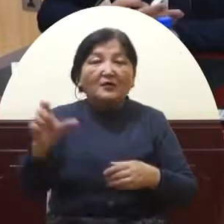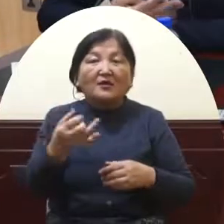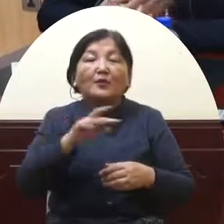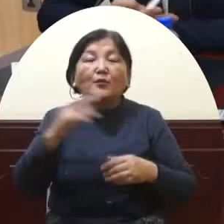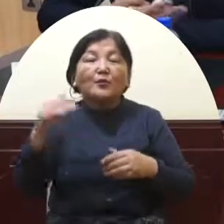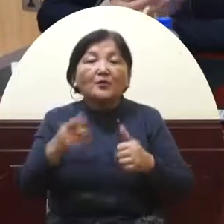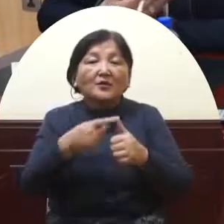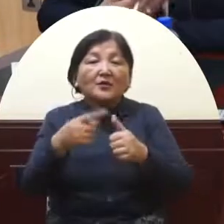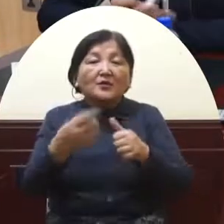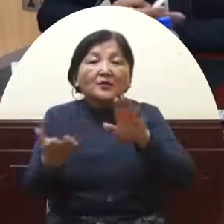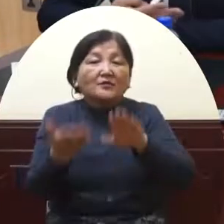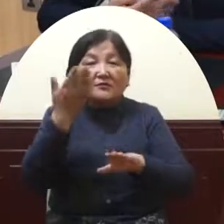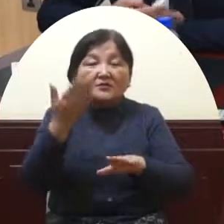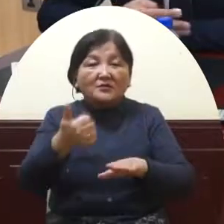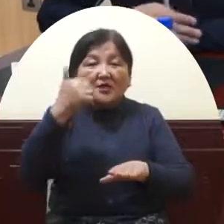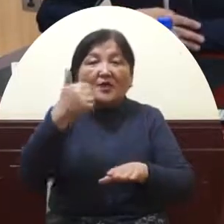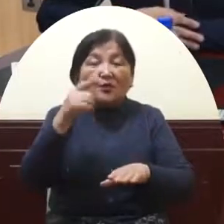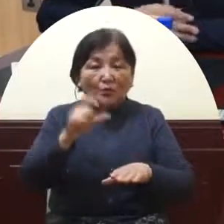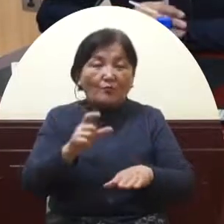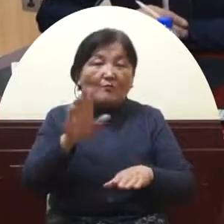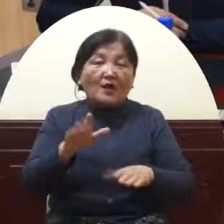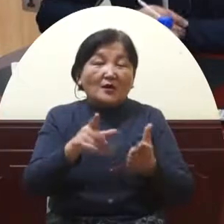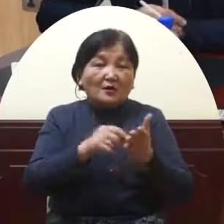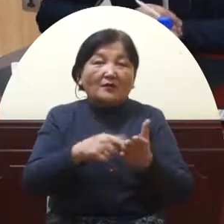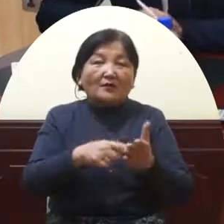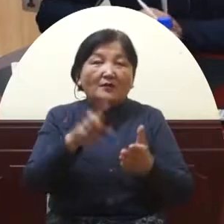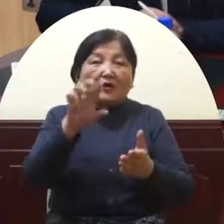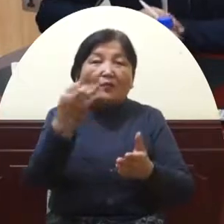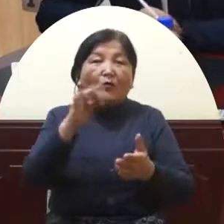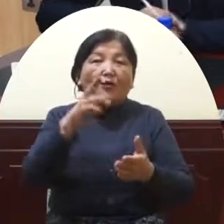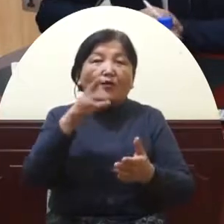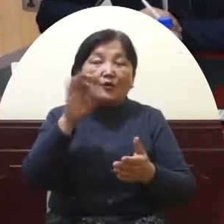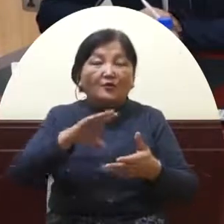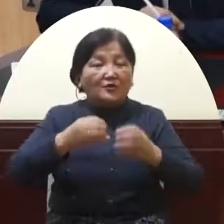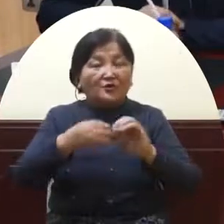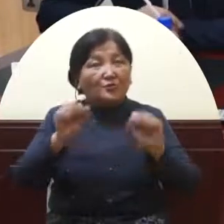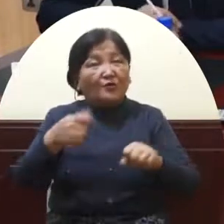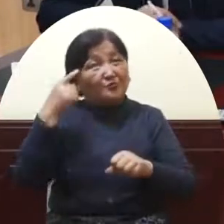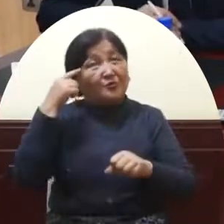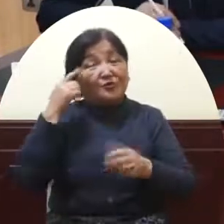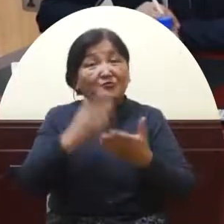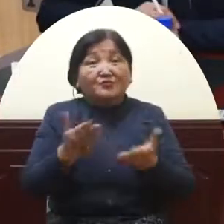нэр дэвшигчийг дэвшүүлдэхгүй бол бойкотын нэвтрэх гэдэг юм уу? Иймэрхүү алхмууд хийж болох байхаа.